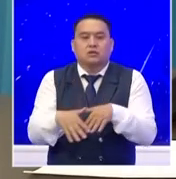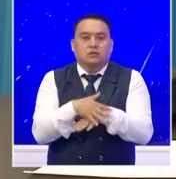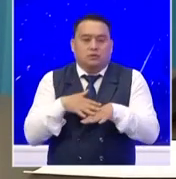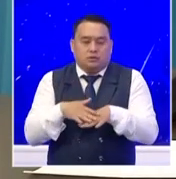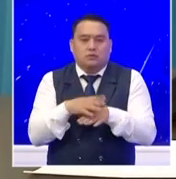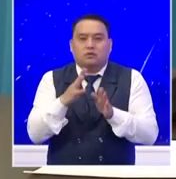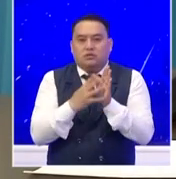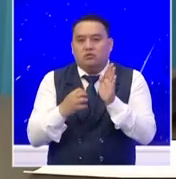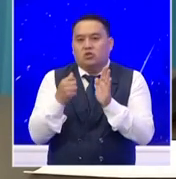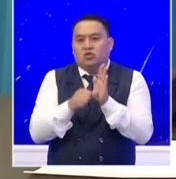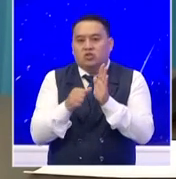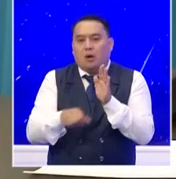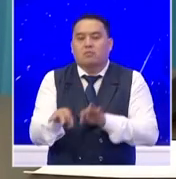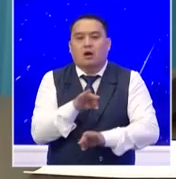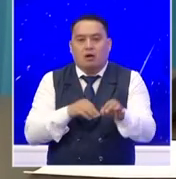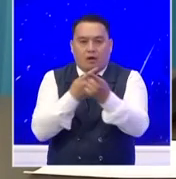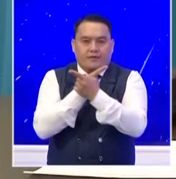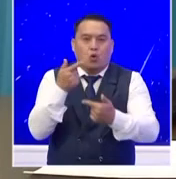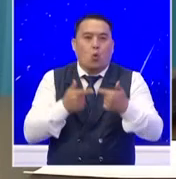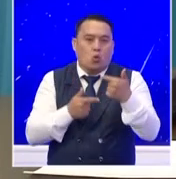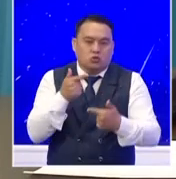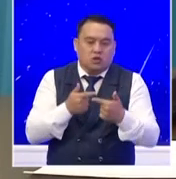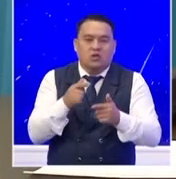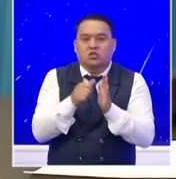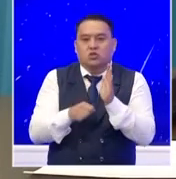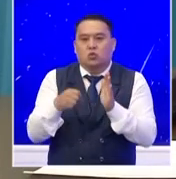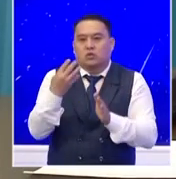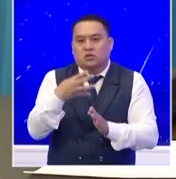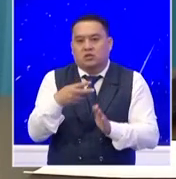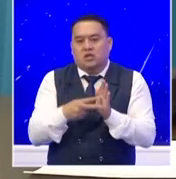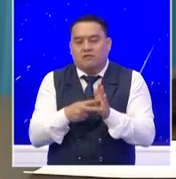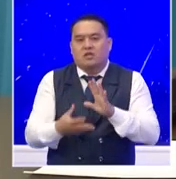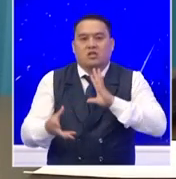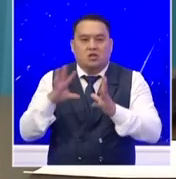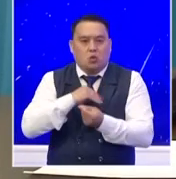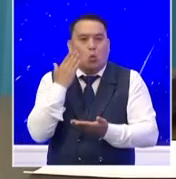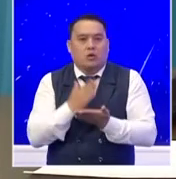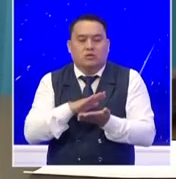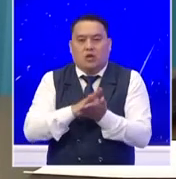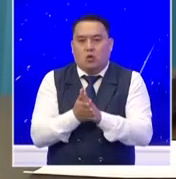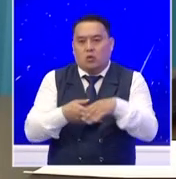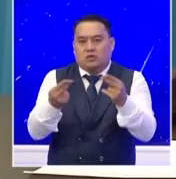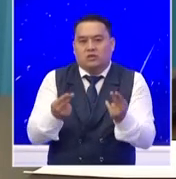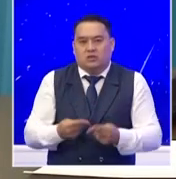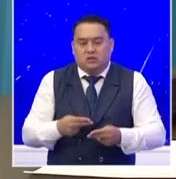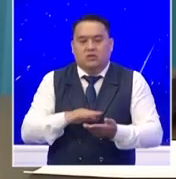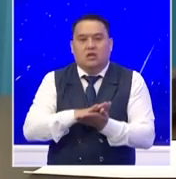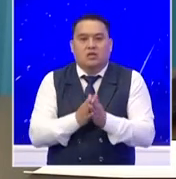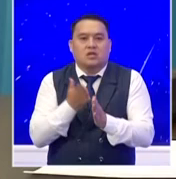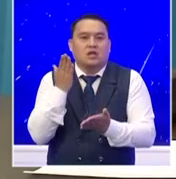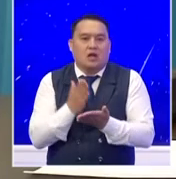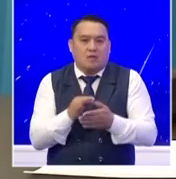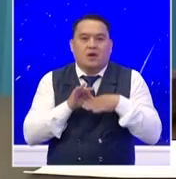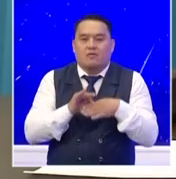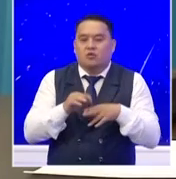На 960 проектов объявлен конкурс, 639 уже имеет итог. Заключено 365 соглашений.